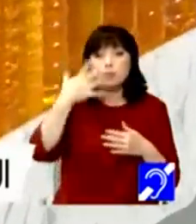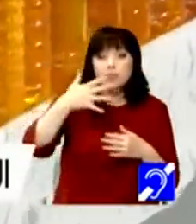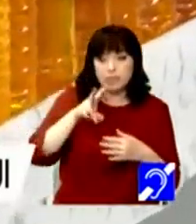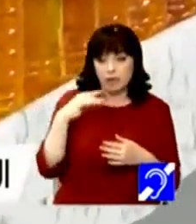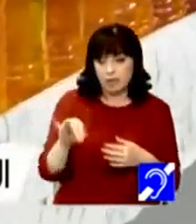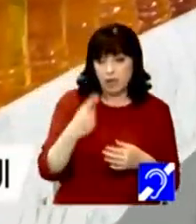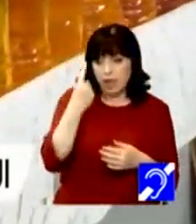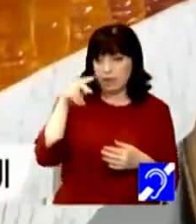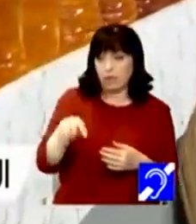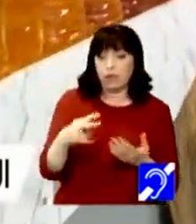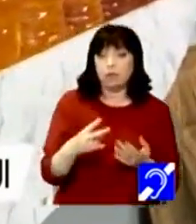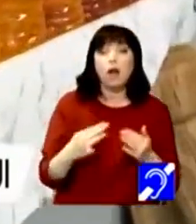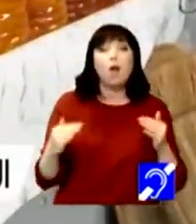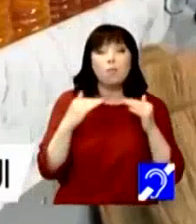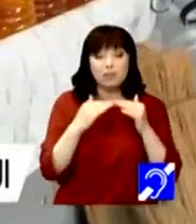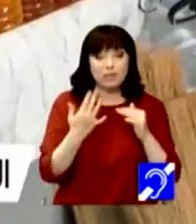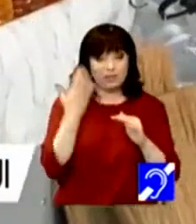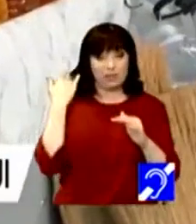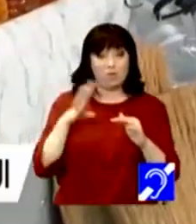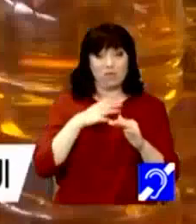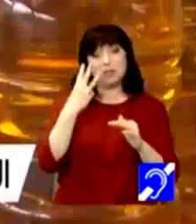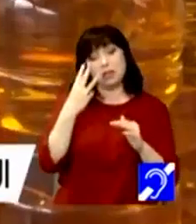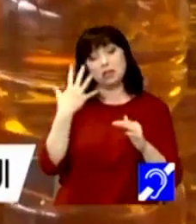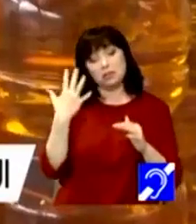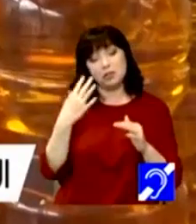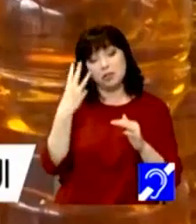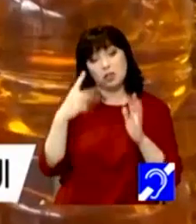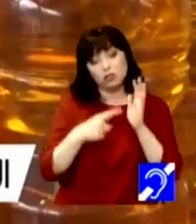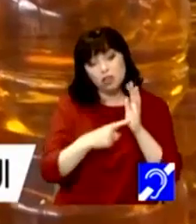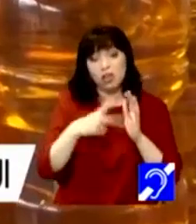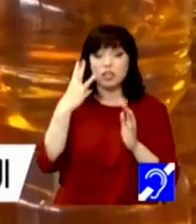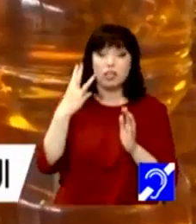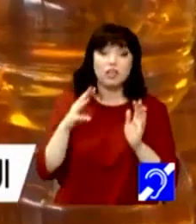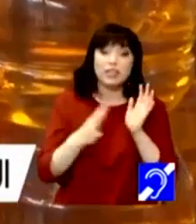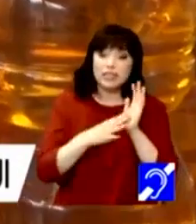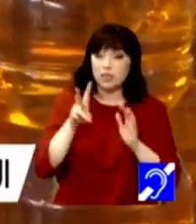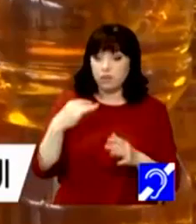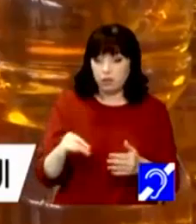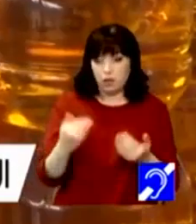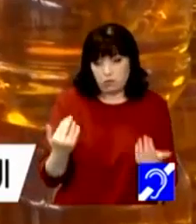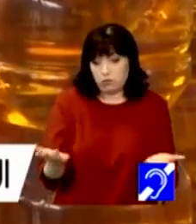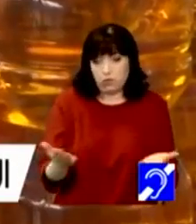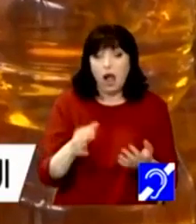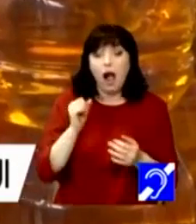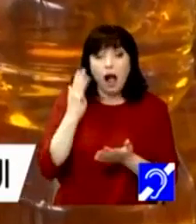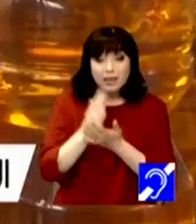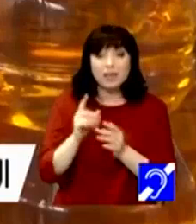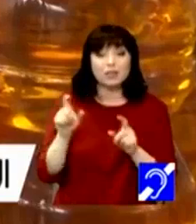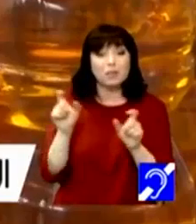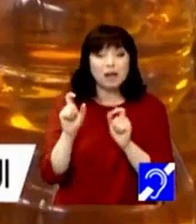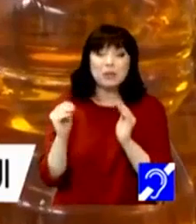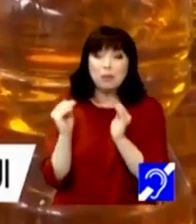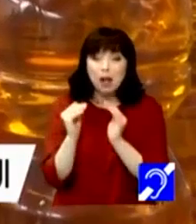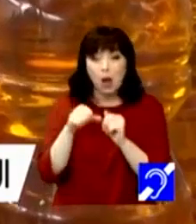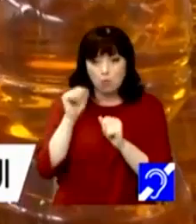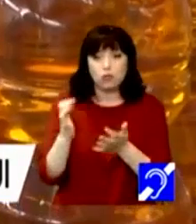50 de lei litrul, comparativ cu prețul anterior între 36 și 39 de lei. În unele magazine mici mai poate